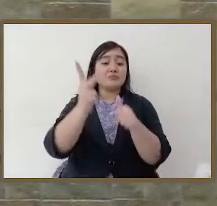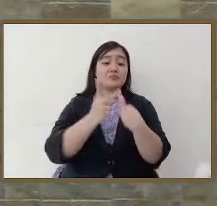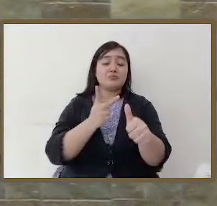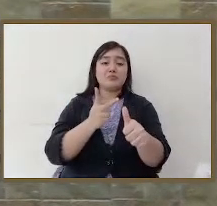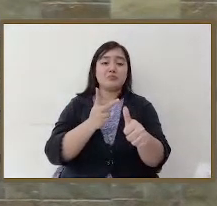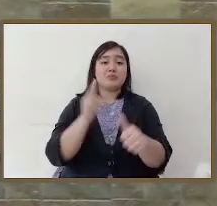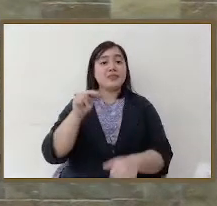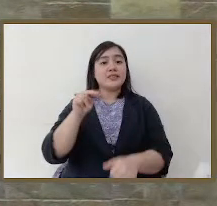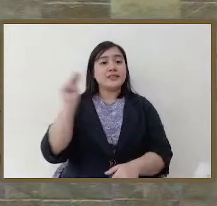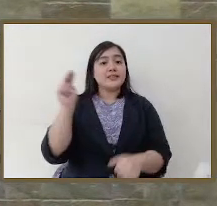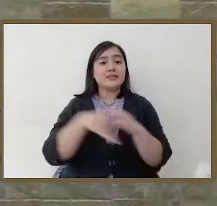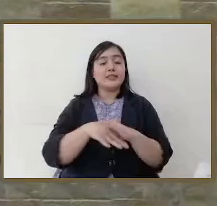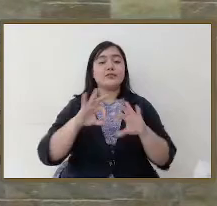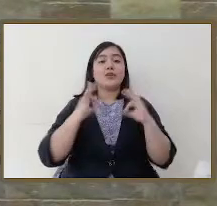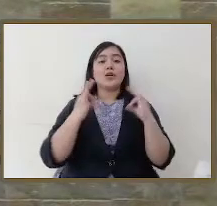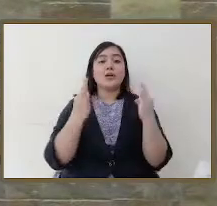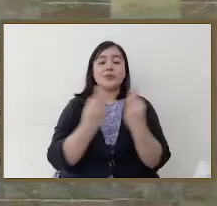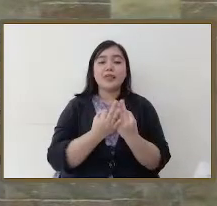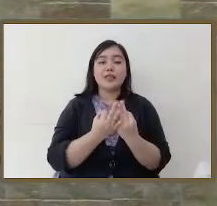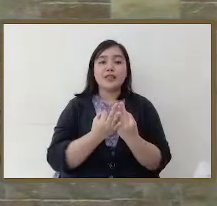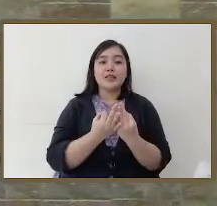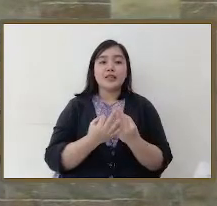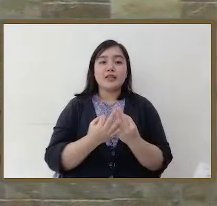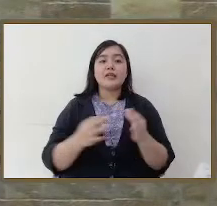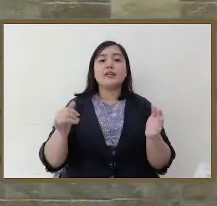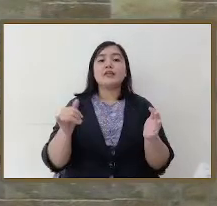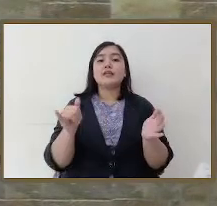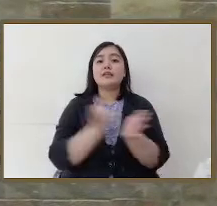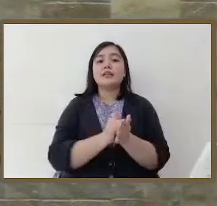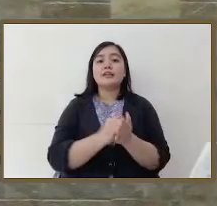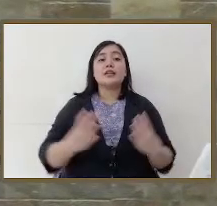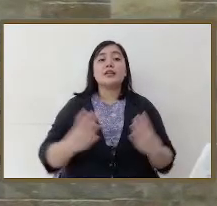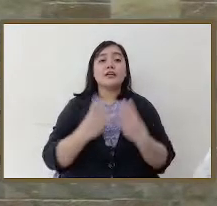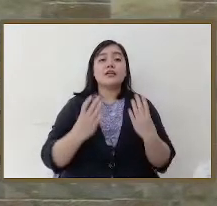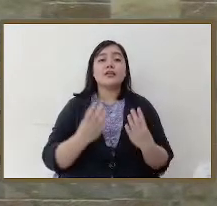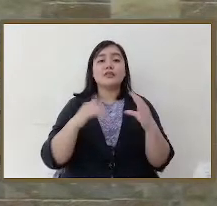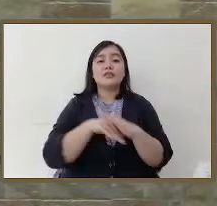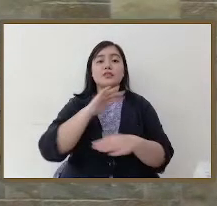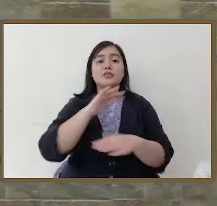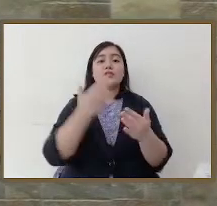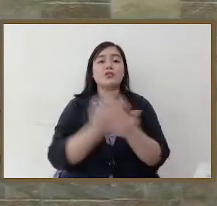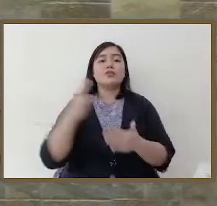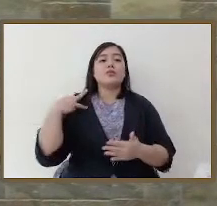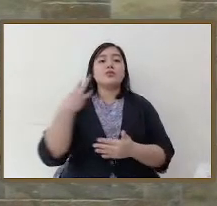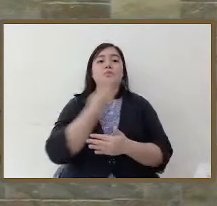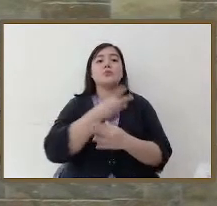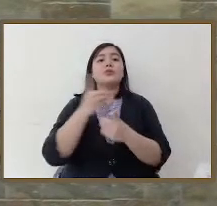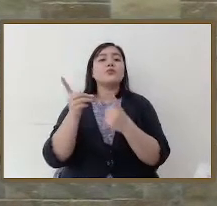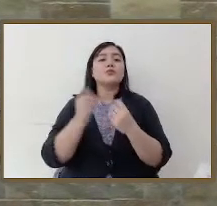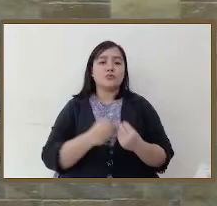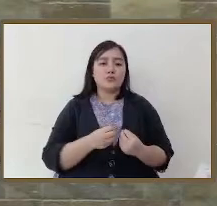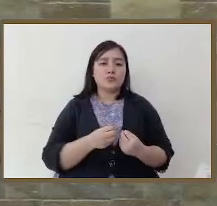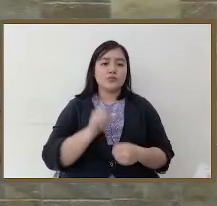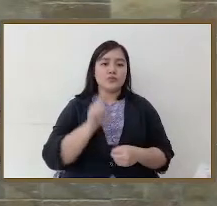sa ating family at nagmumotivate sa lahat ng trabaho po natin is just one word, love.